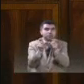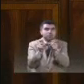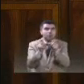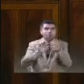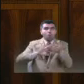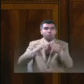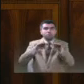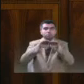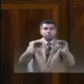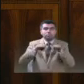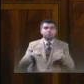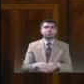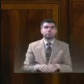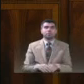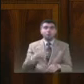على